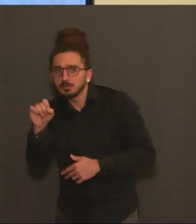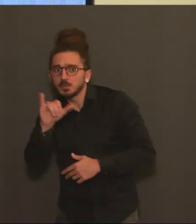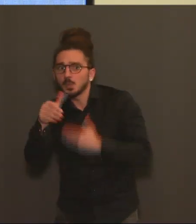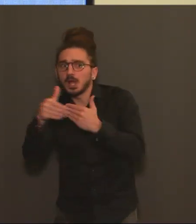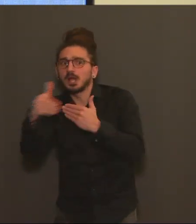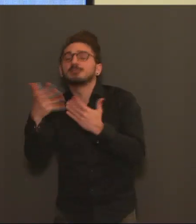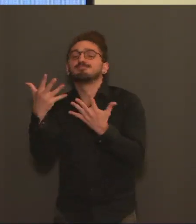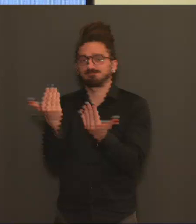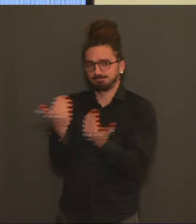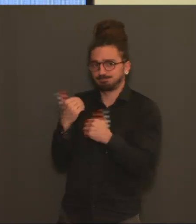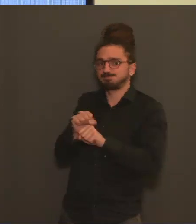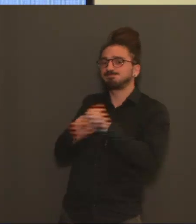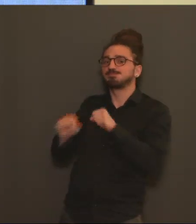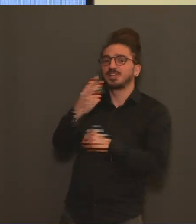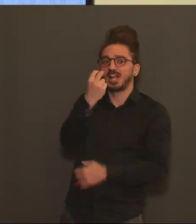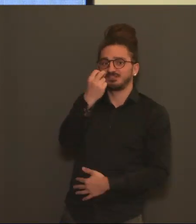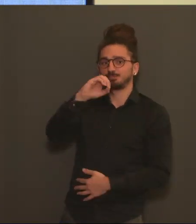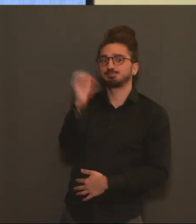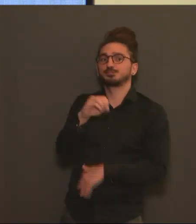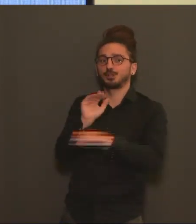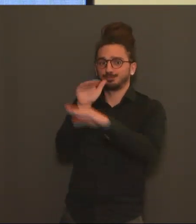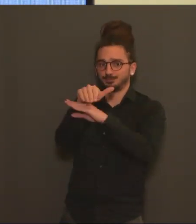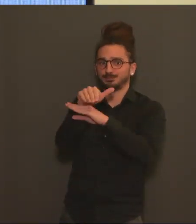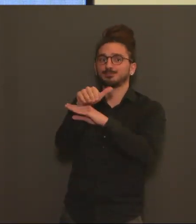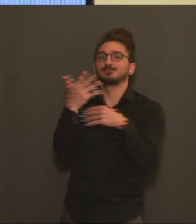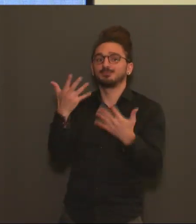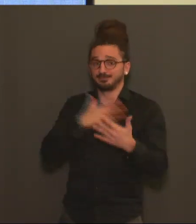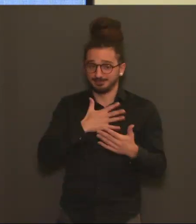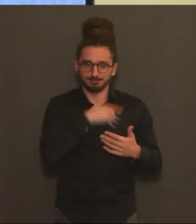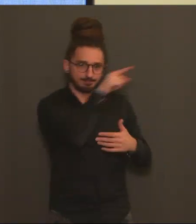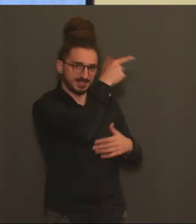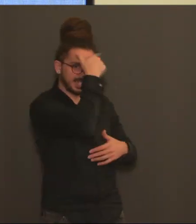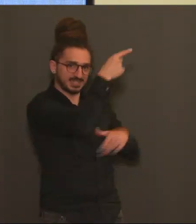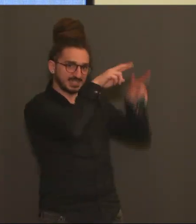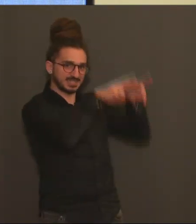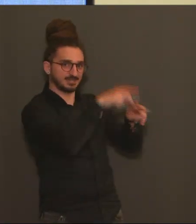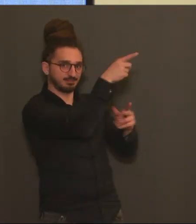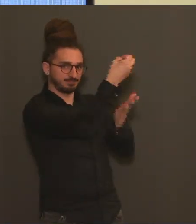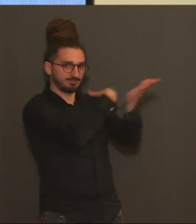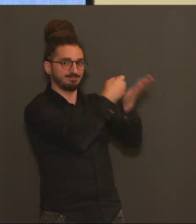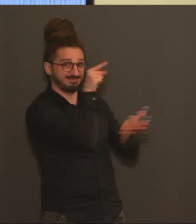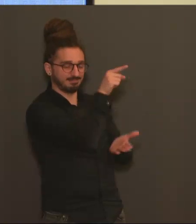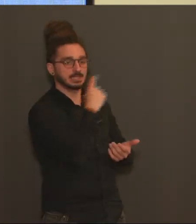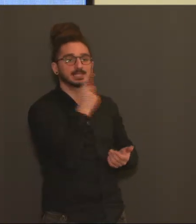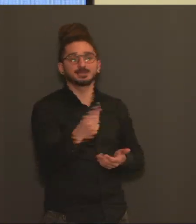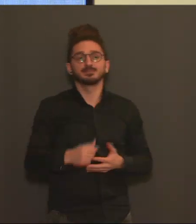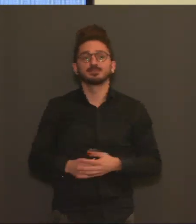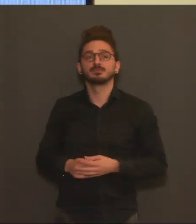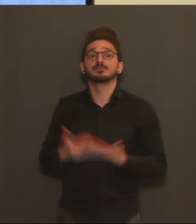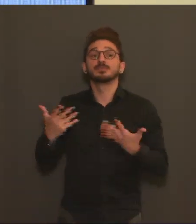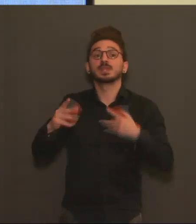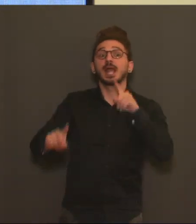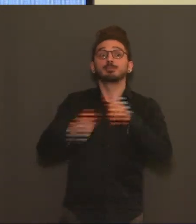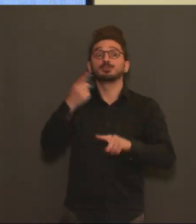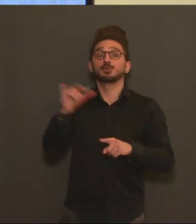ce sont les données sur les études cliniques. Ce qui est le plus important pour un vaccin, c'est la manière dont il protège la population dans la vraie vie.